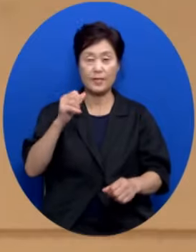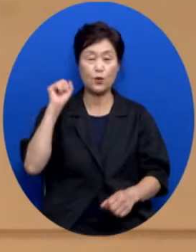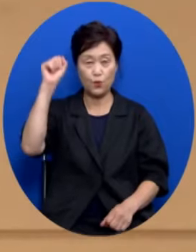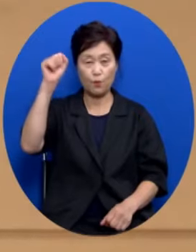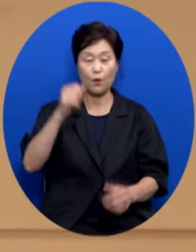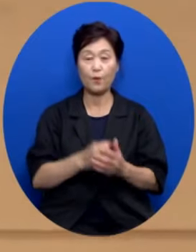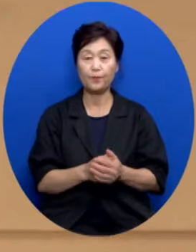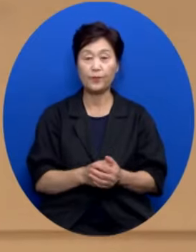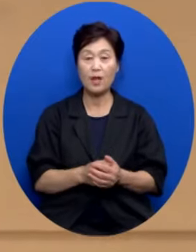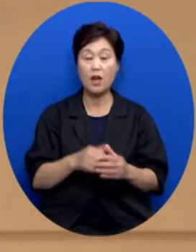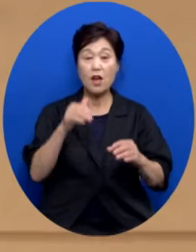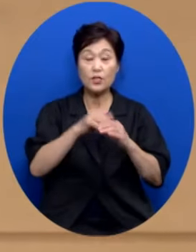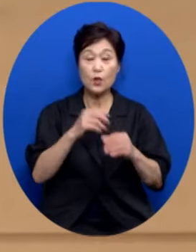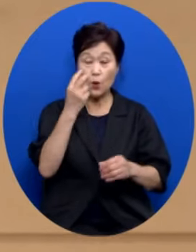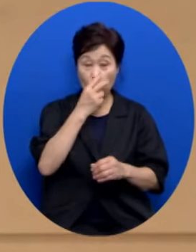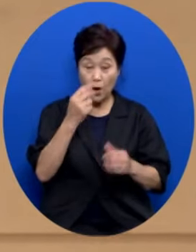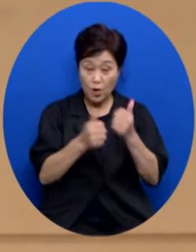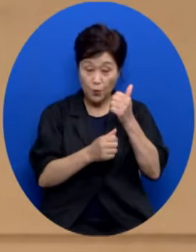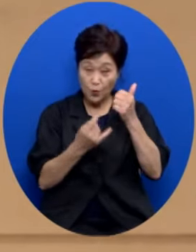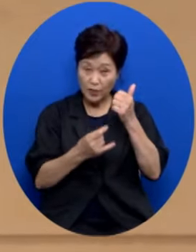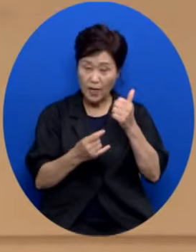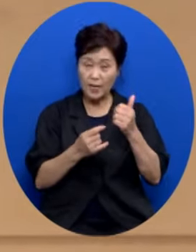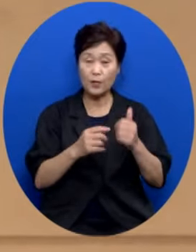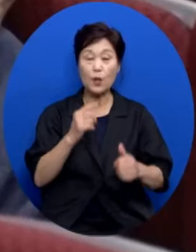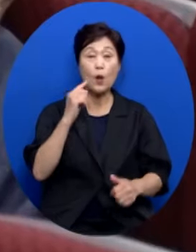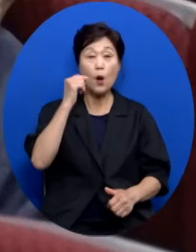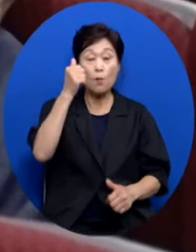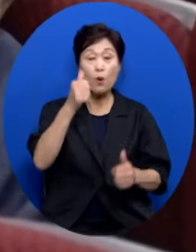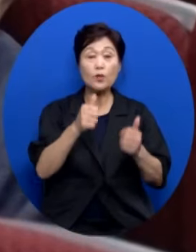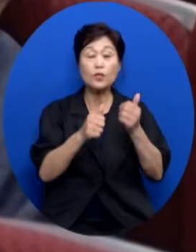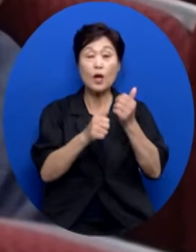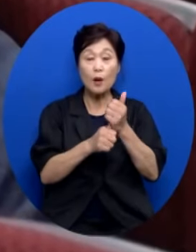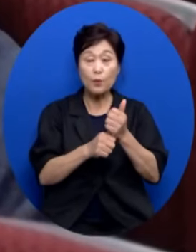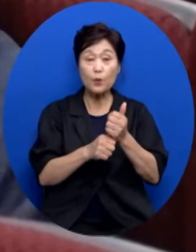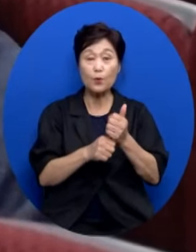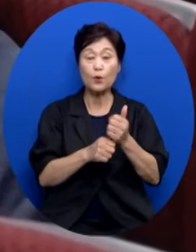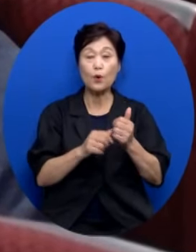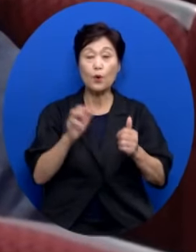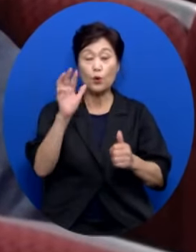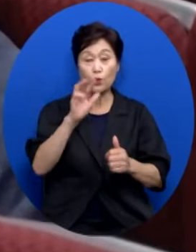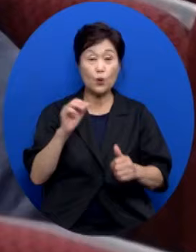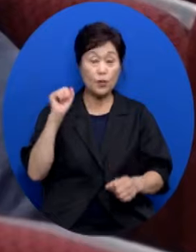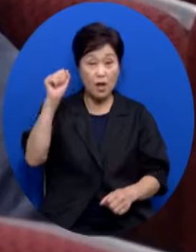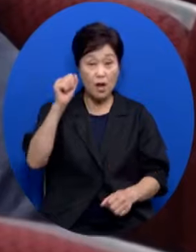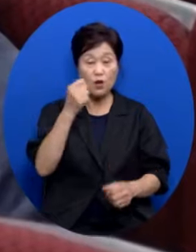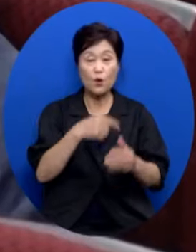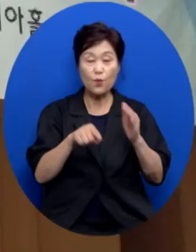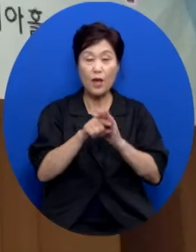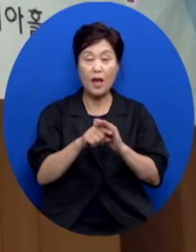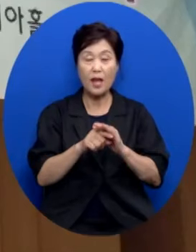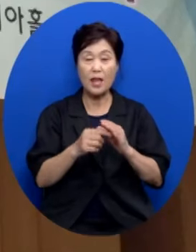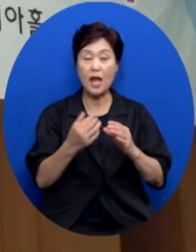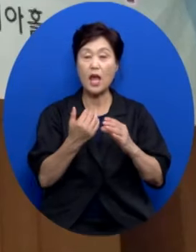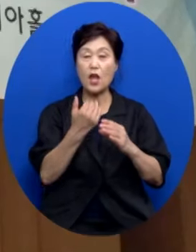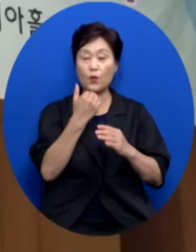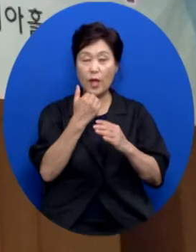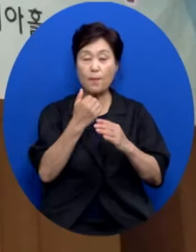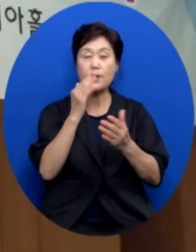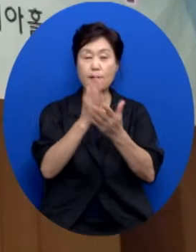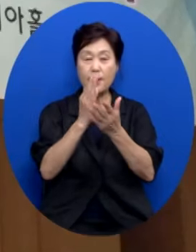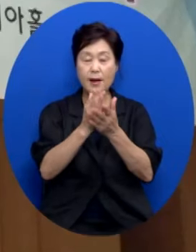예장통합 선거 관리위원회는 목사 부총회장 선거의 공정성을 유지하기 위해 금품 수수 방지에 협조해 달라고